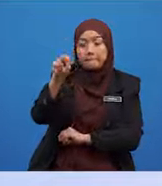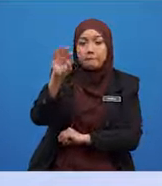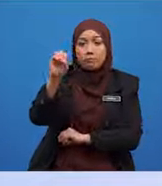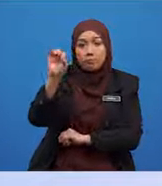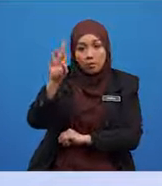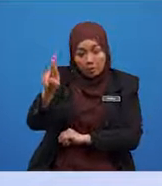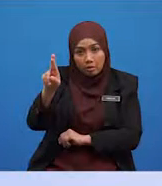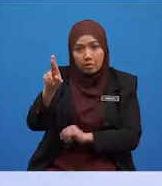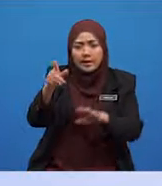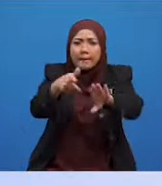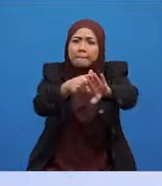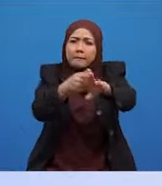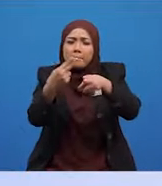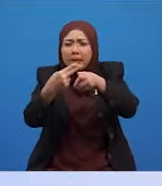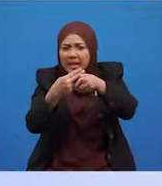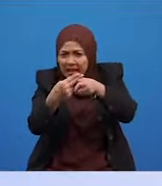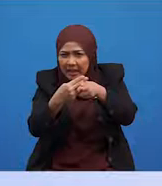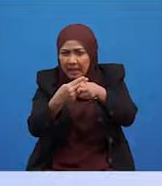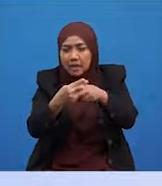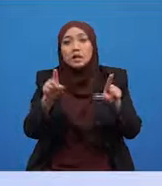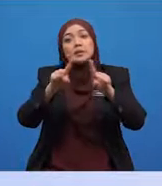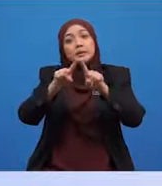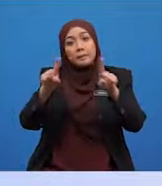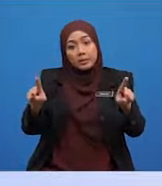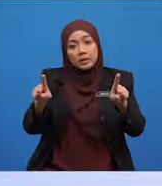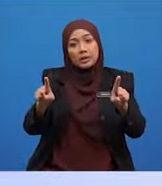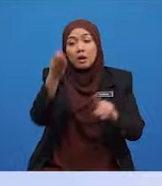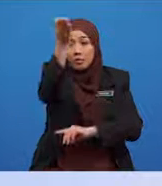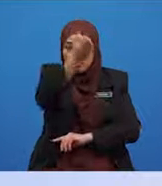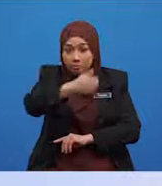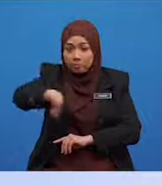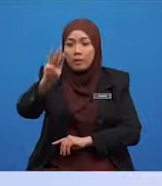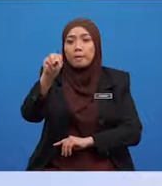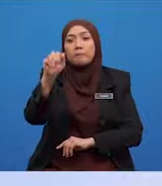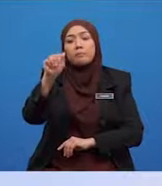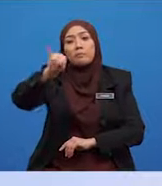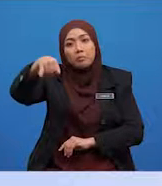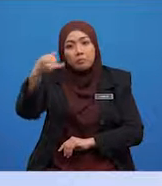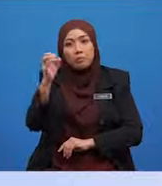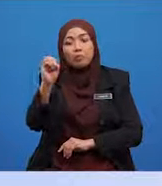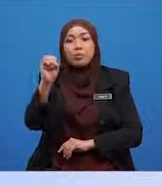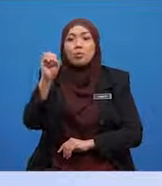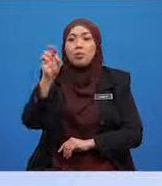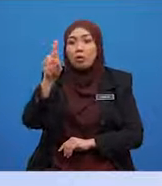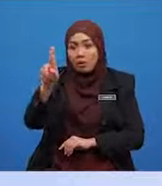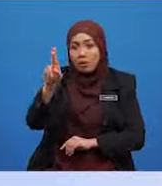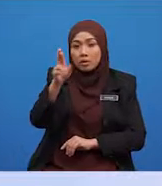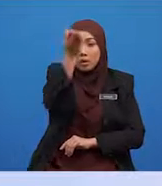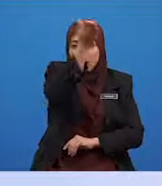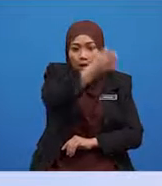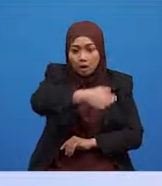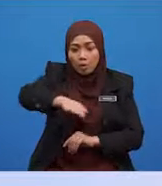bulatan. Manakala, lengkok major merupakan lengkok terbesar bagi suatu